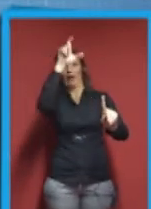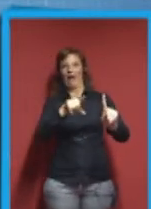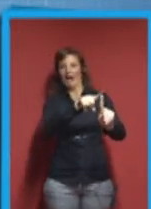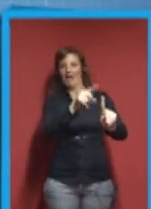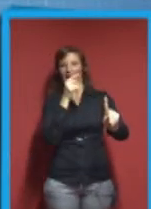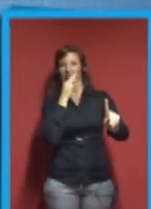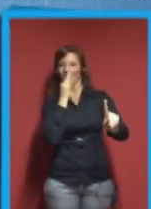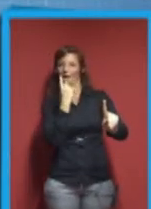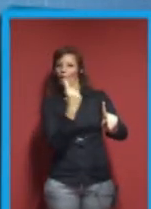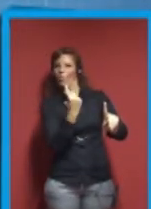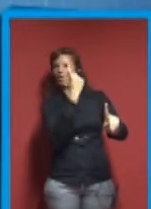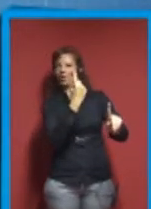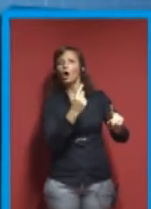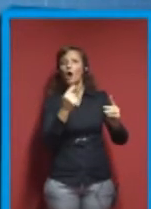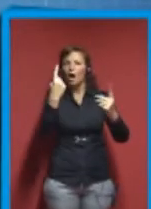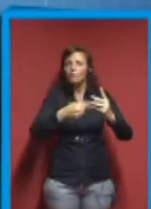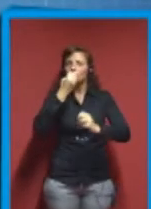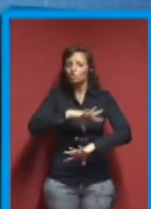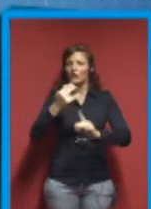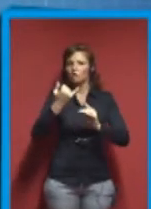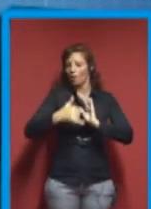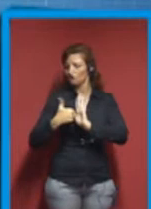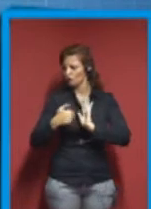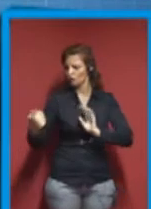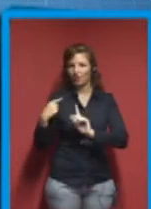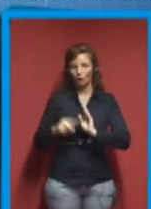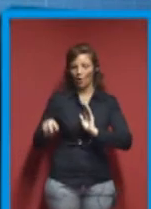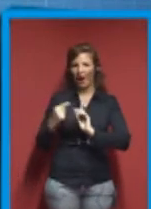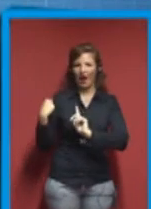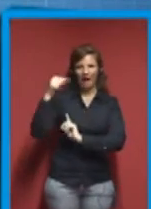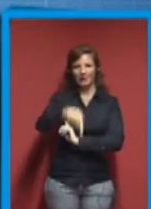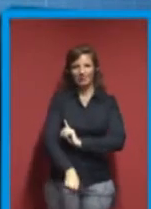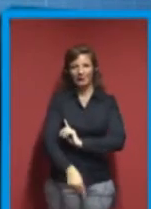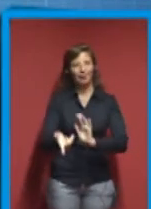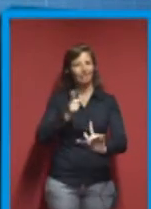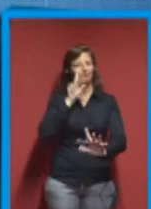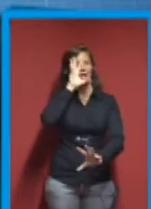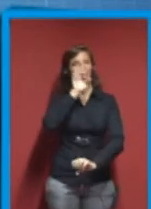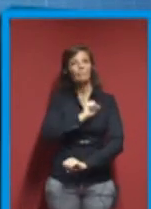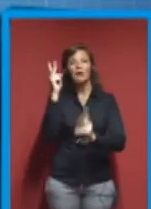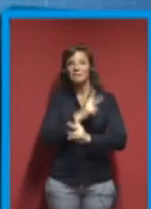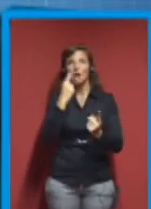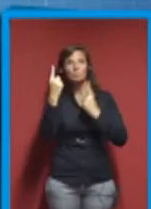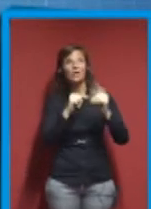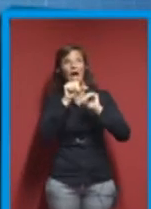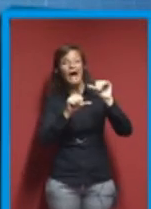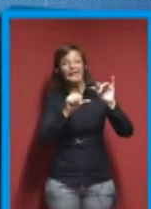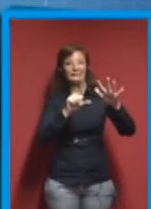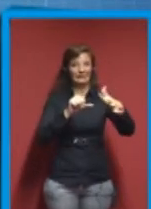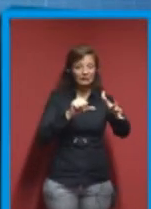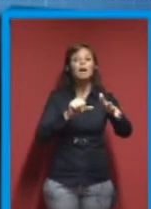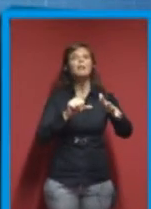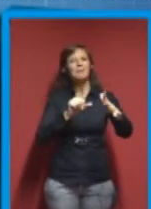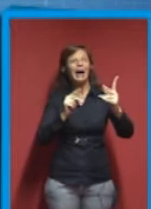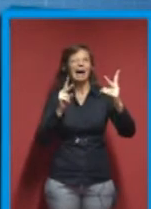ultimi 100 anni. Ci fa capire che le cose non sono cambiate molto, però sono poi alla